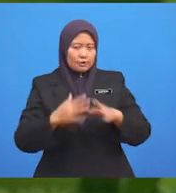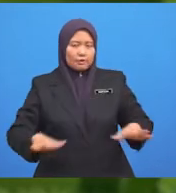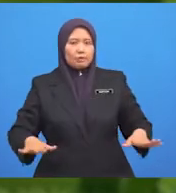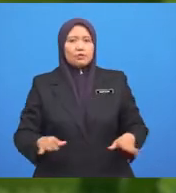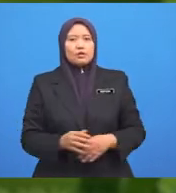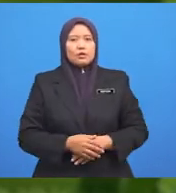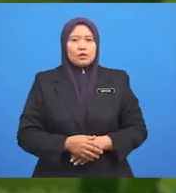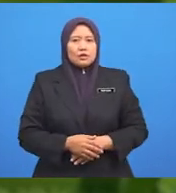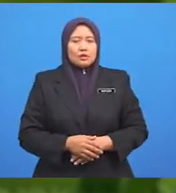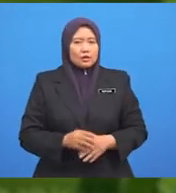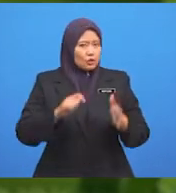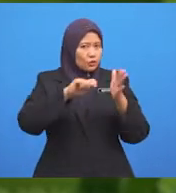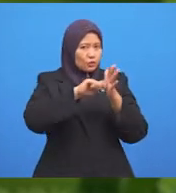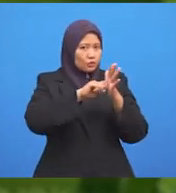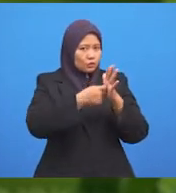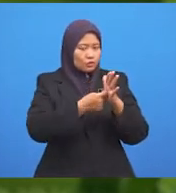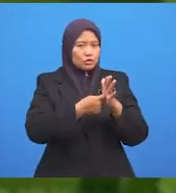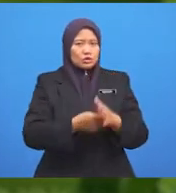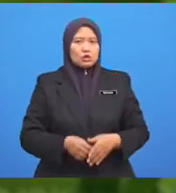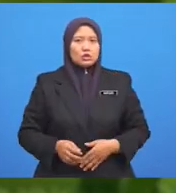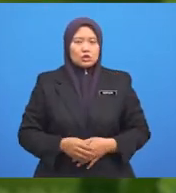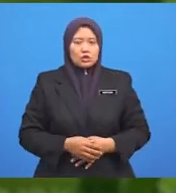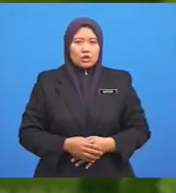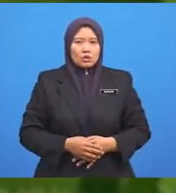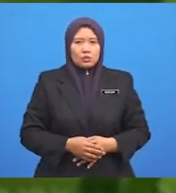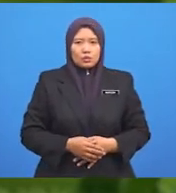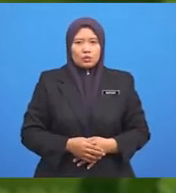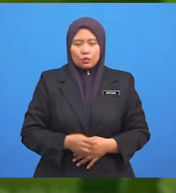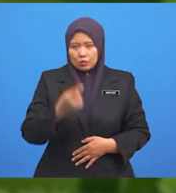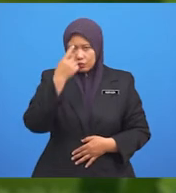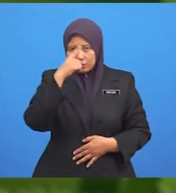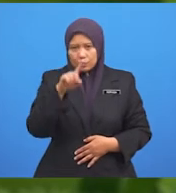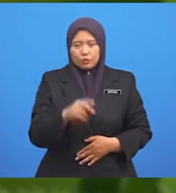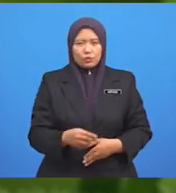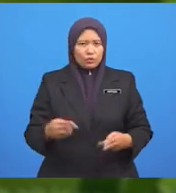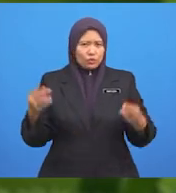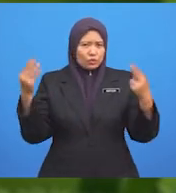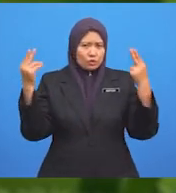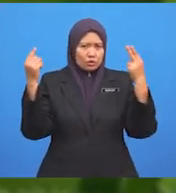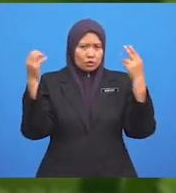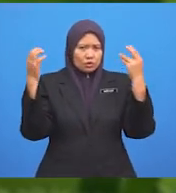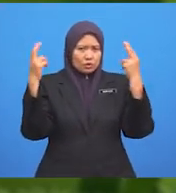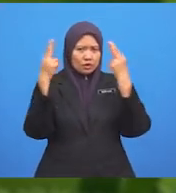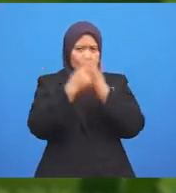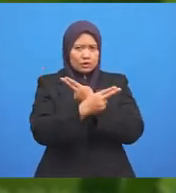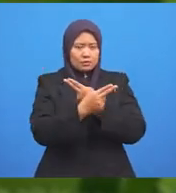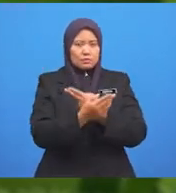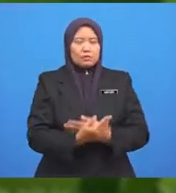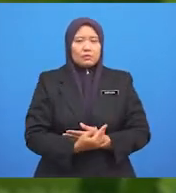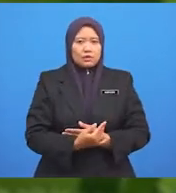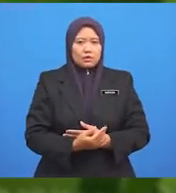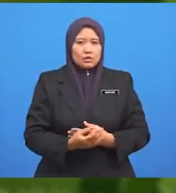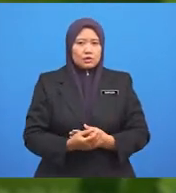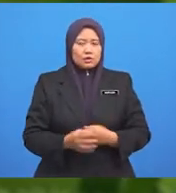kaum adalah kunci atau senjata utama untuk menghadapi pelbagai ancaman